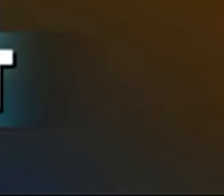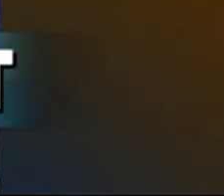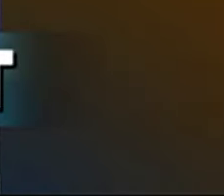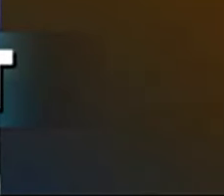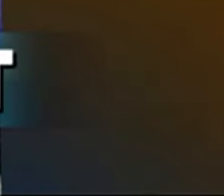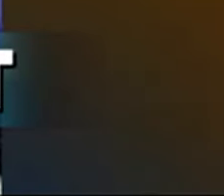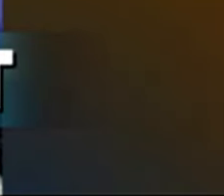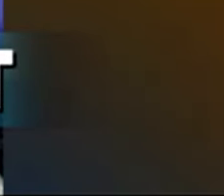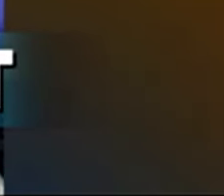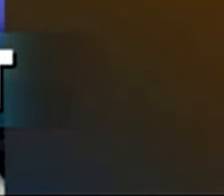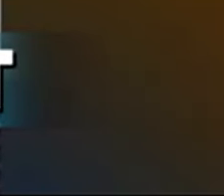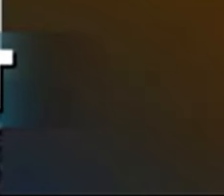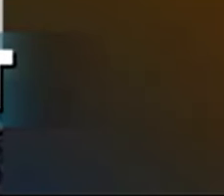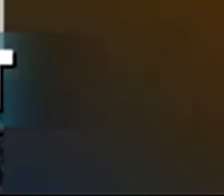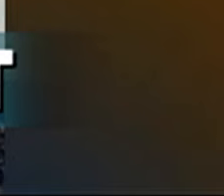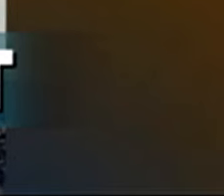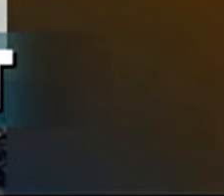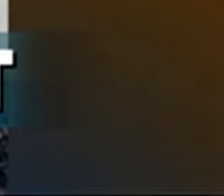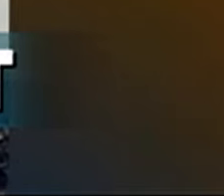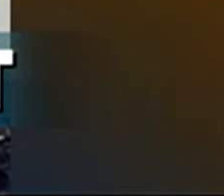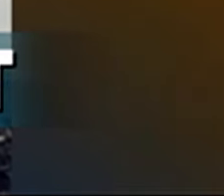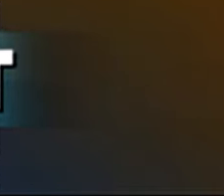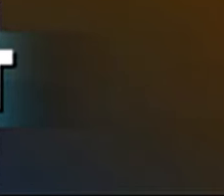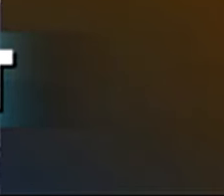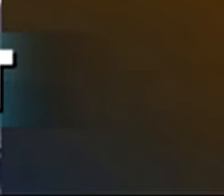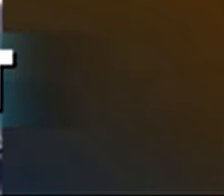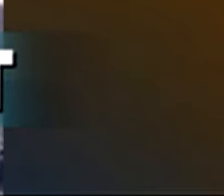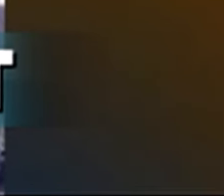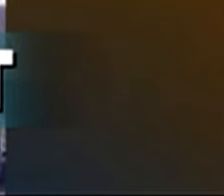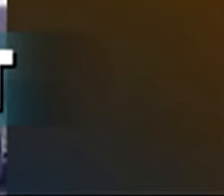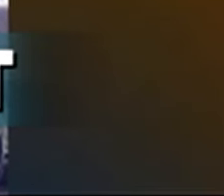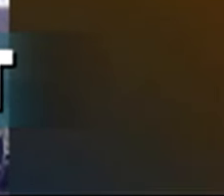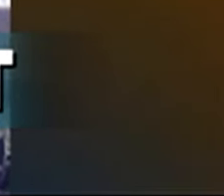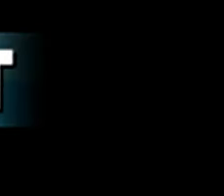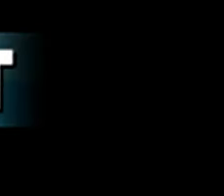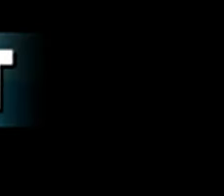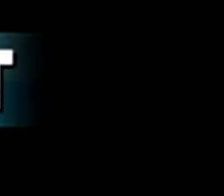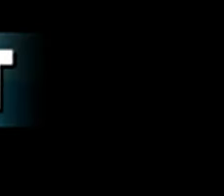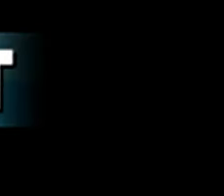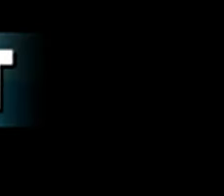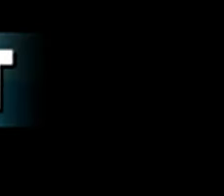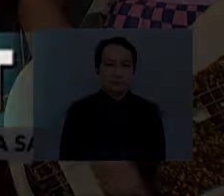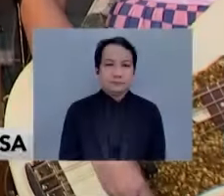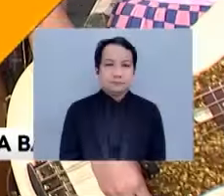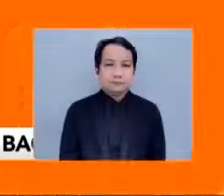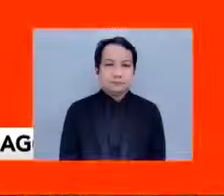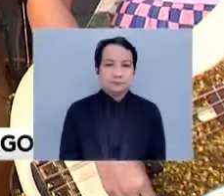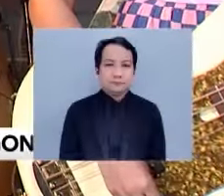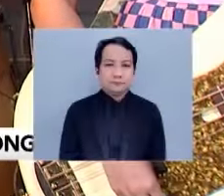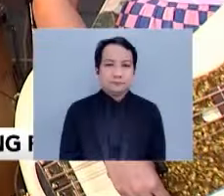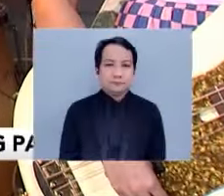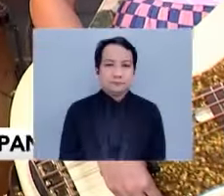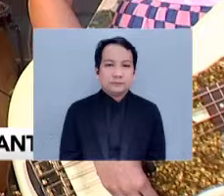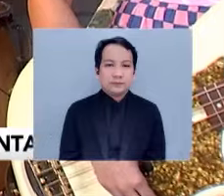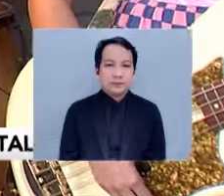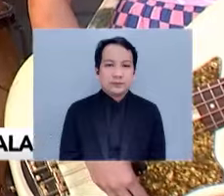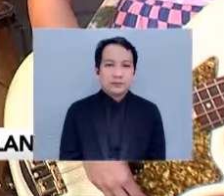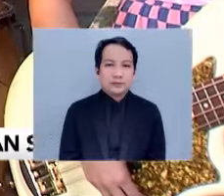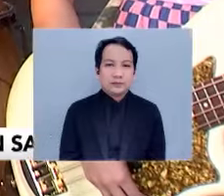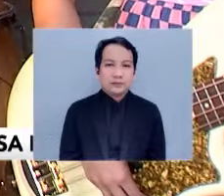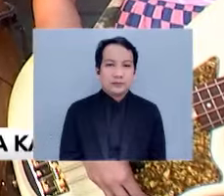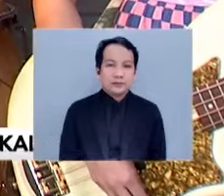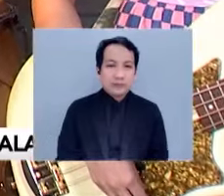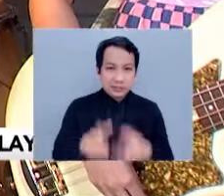group Seventeen nagreklamo sa mga aberya sa concert nitong weekend. Oh, nanood dyan si